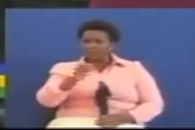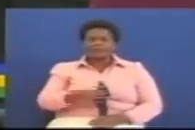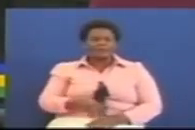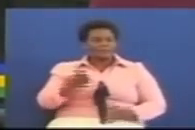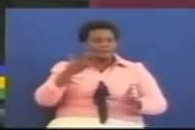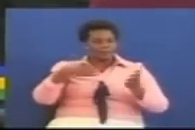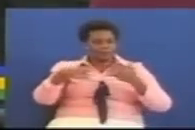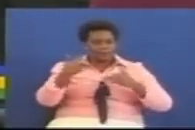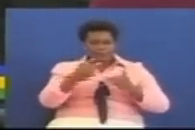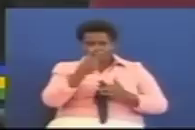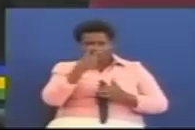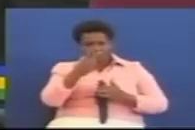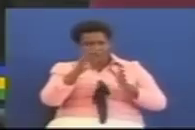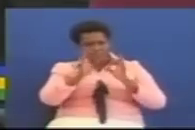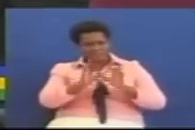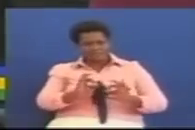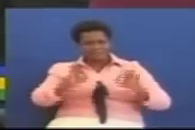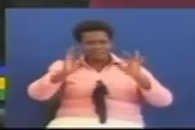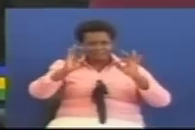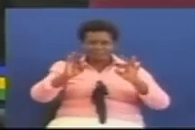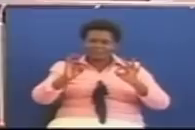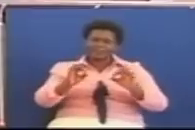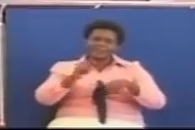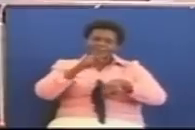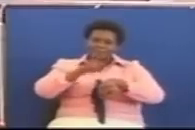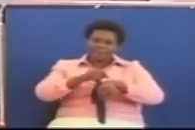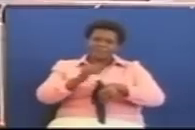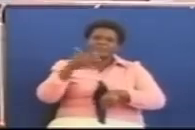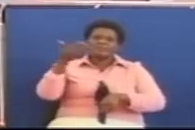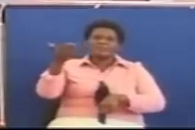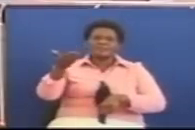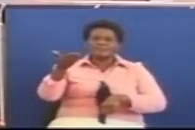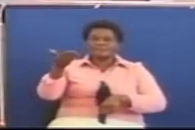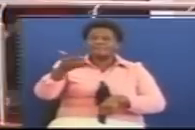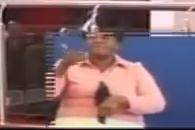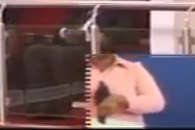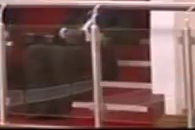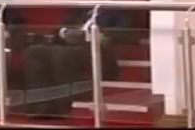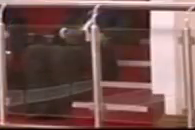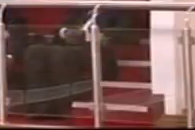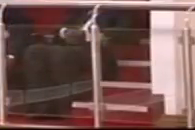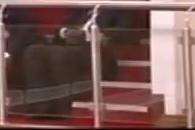Nikutakie tu utazamaji mzuri wa vipindi vinavyoendelea. Asante. Ah,